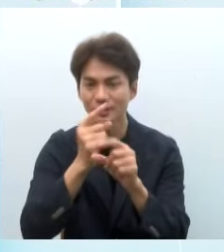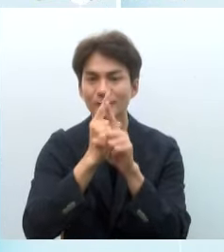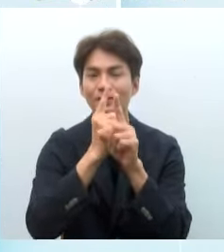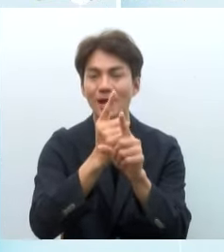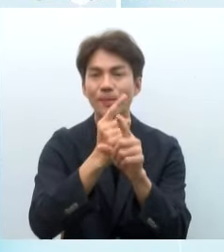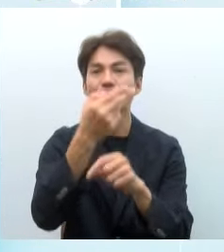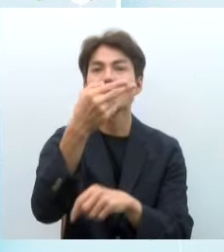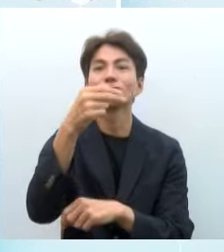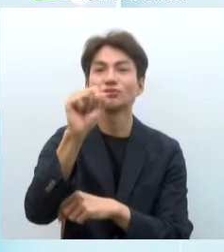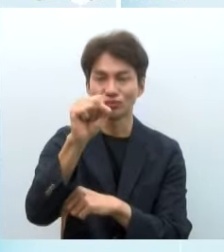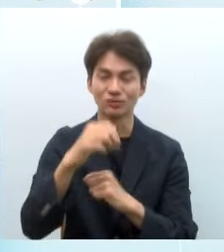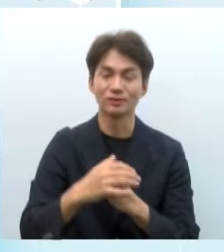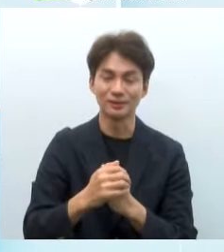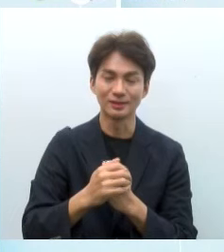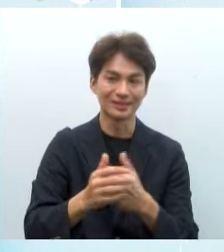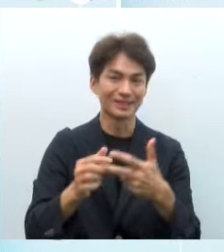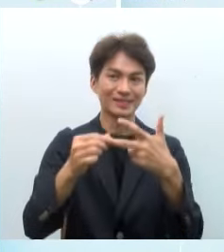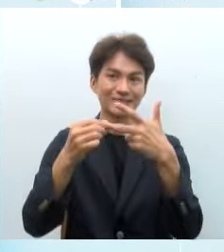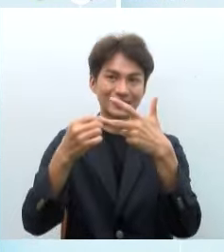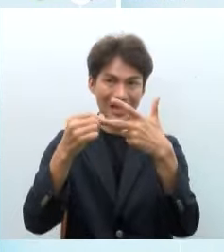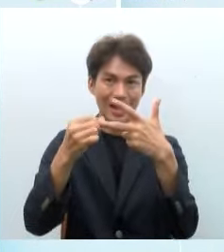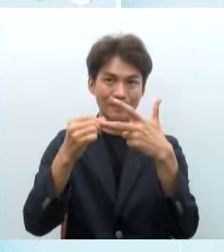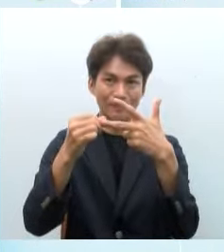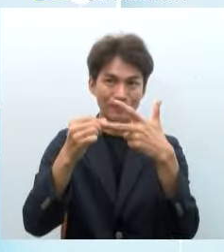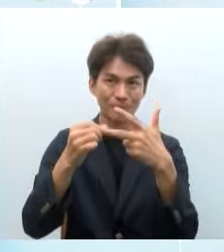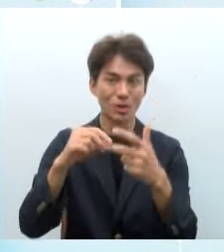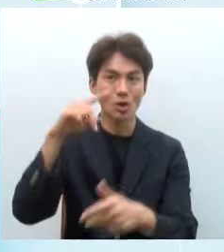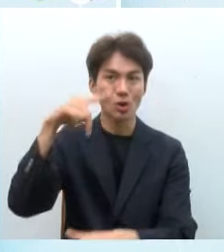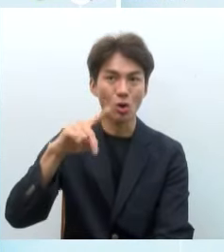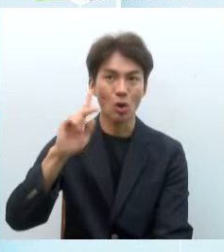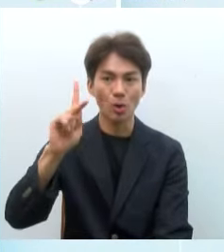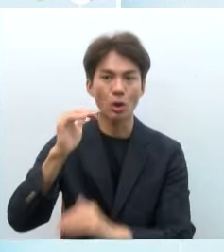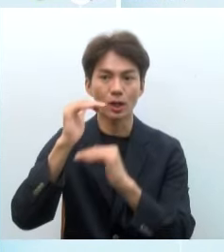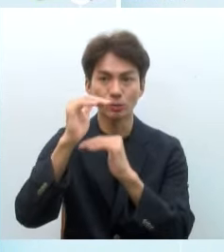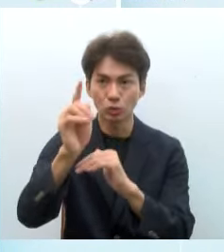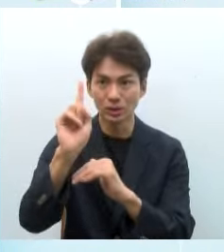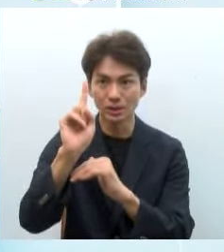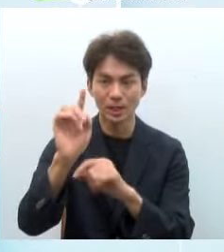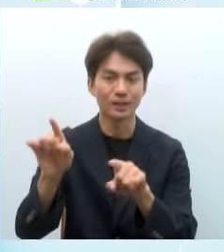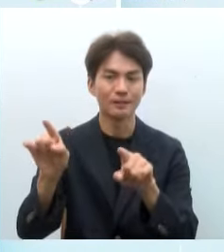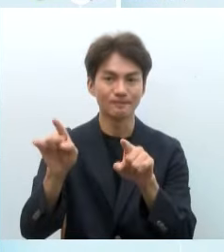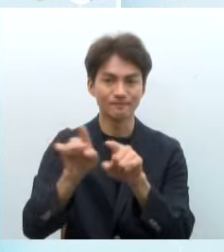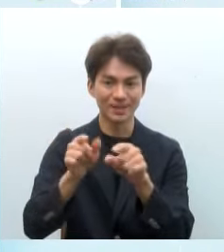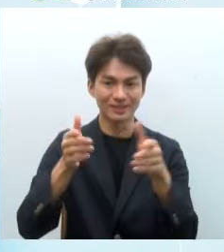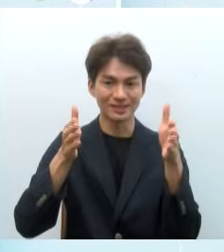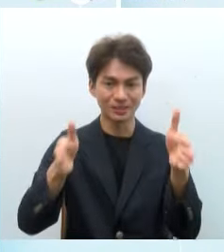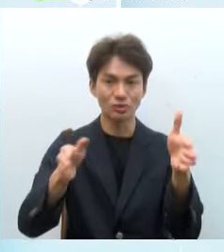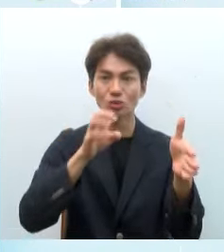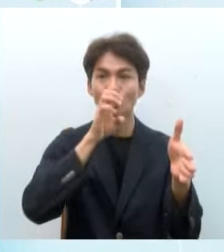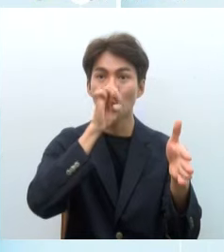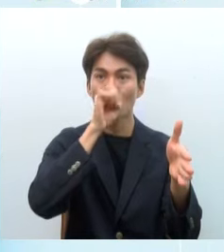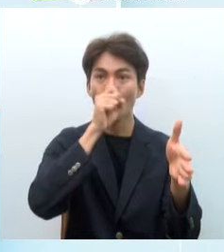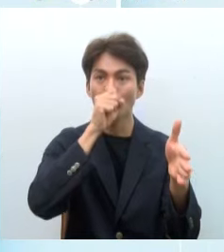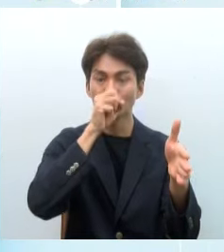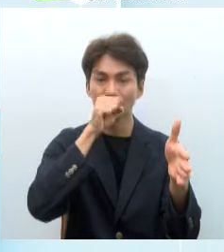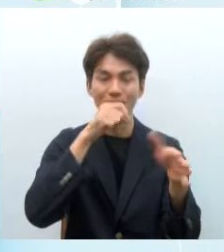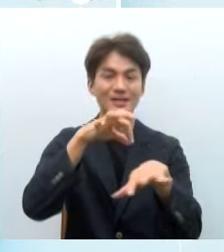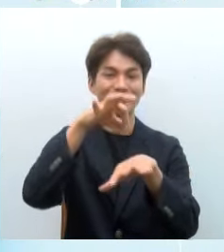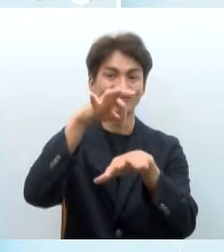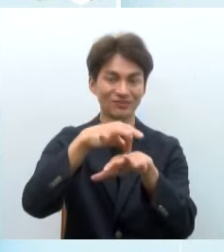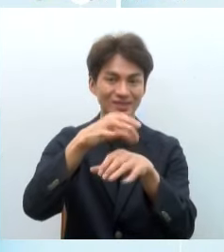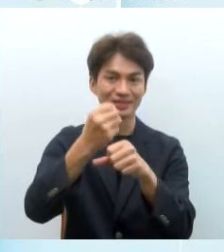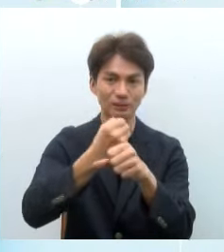พ.กำหนดไว้ก็คือว่าต้องนำข้าราชการที่อยู่ระหว่างไปทดลองปฏิบัติหน้าที่เนี่ยมาสัม